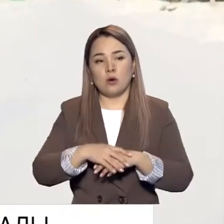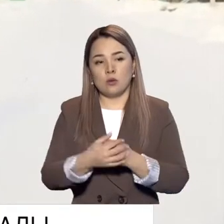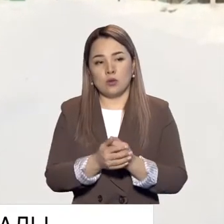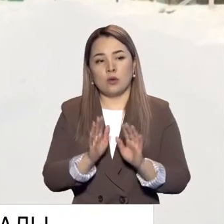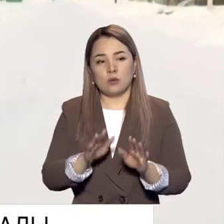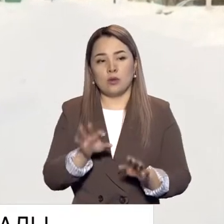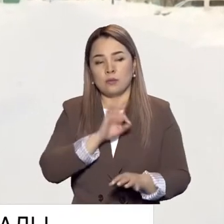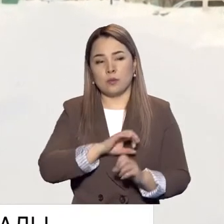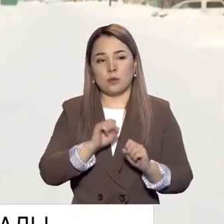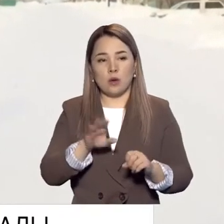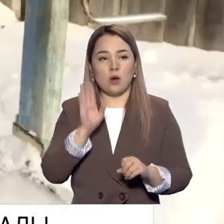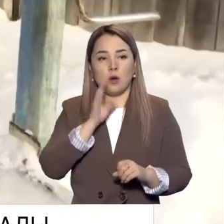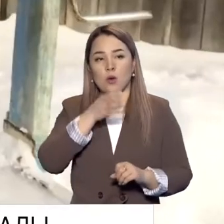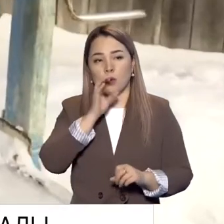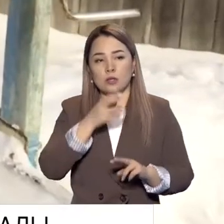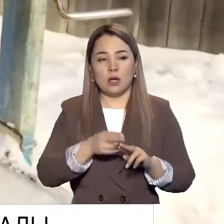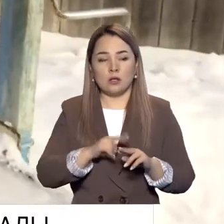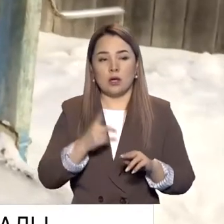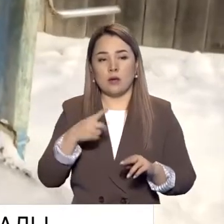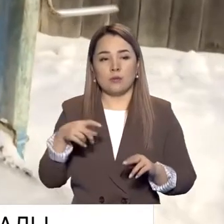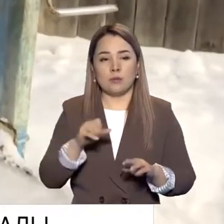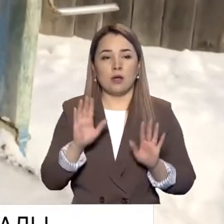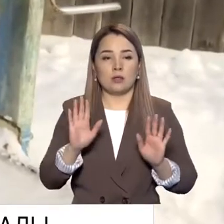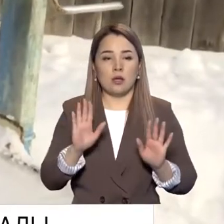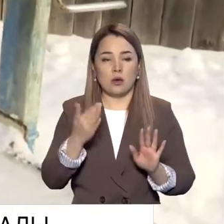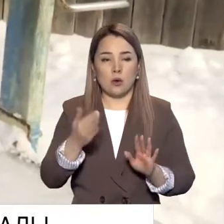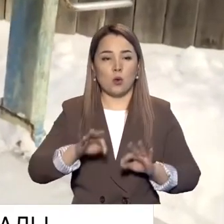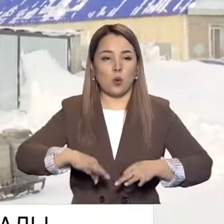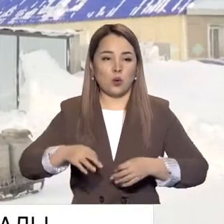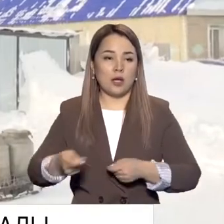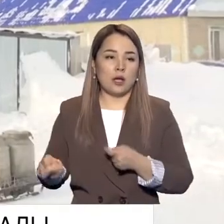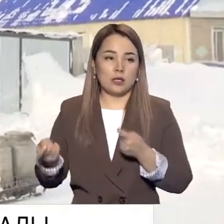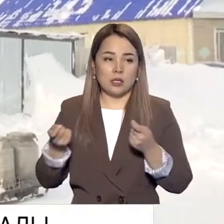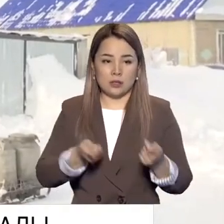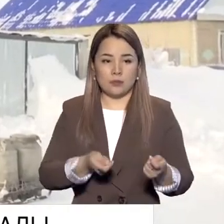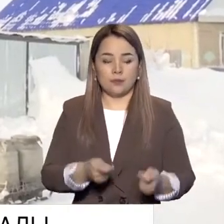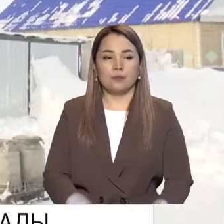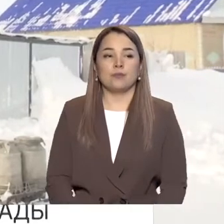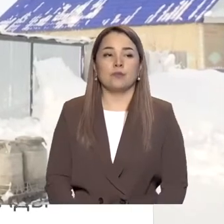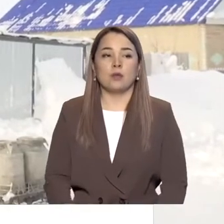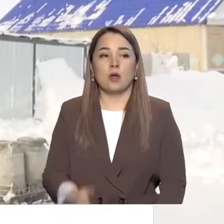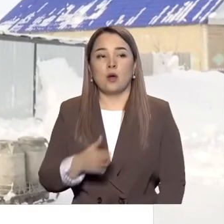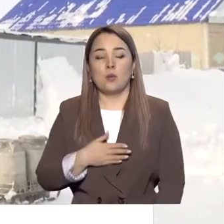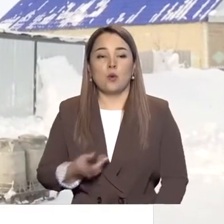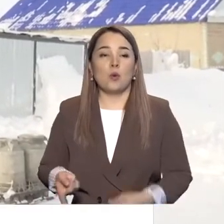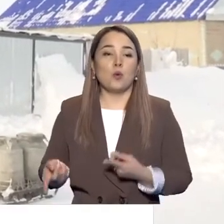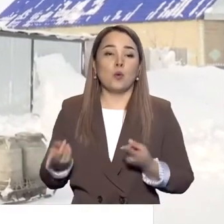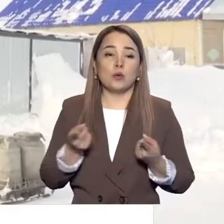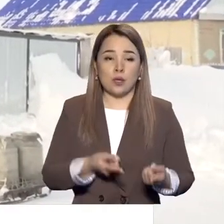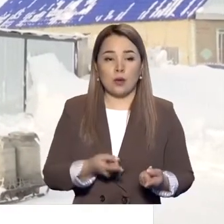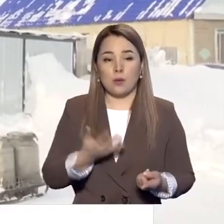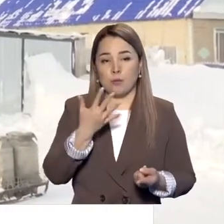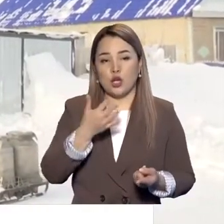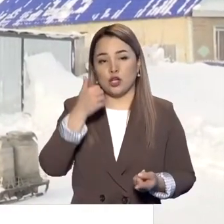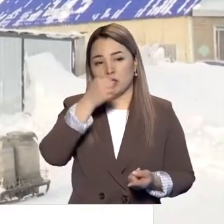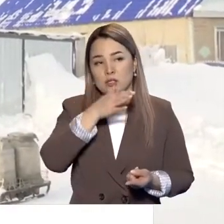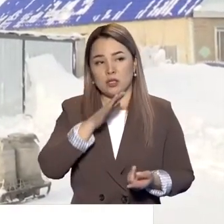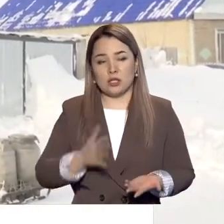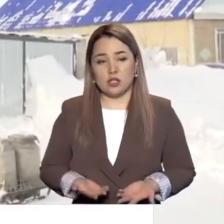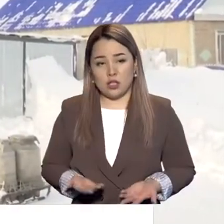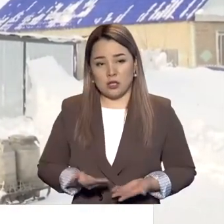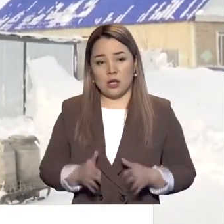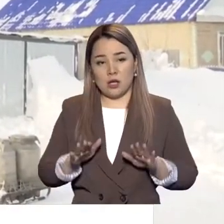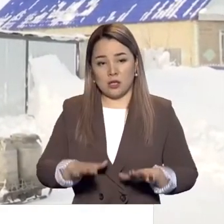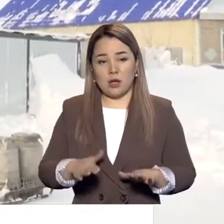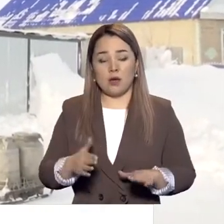ғана жарамды. Ауыз суды бұл ауылға аптасына бір рет көлікпен әкеледі. Бұяқта мен көшіп келгені 5 жыл болды.